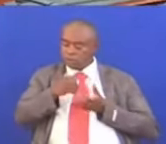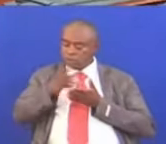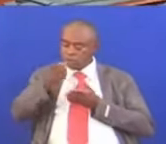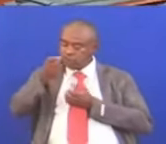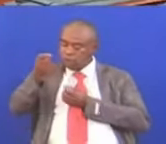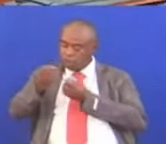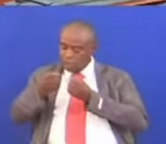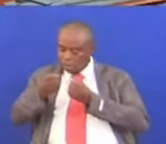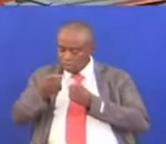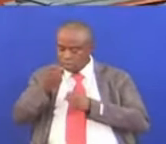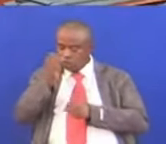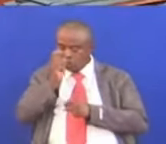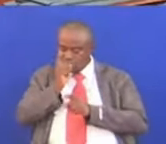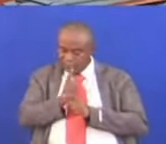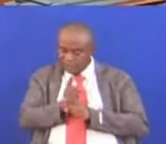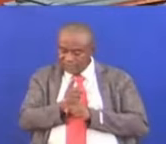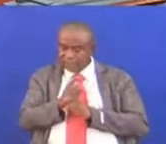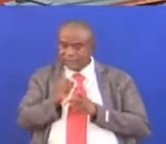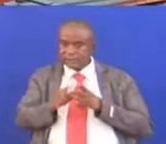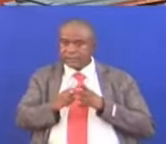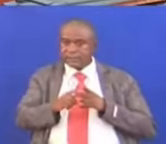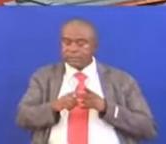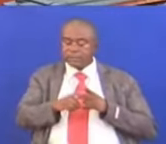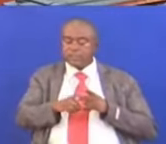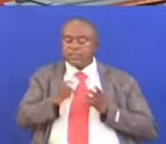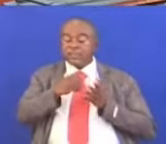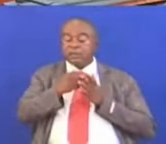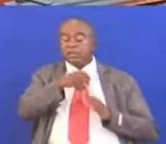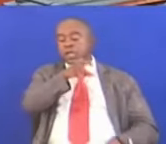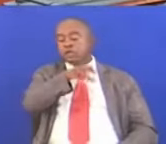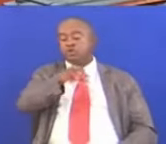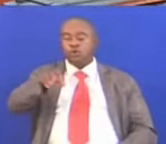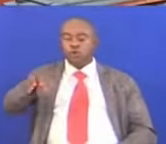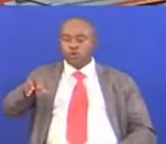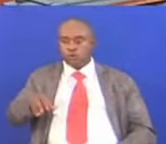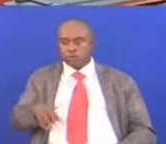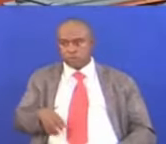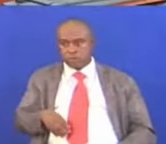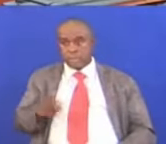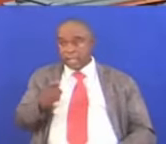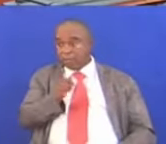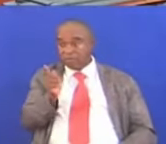magari unaf market value ili kwenye soko